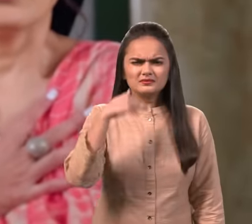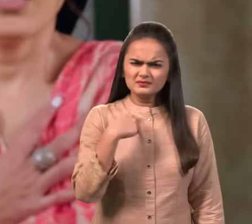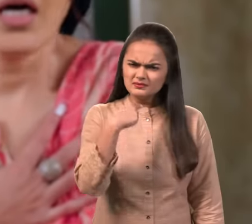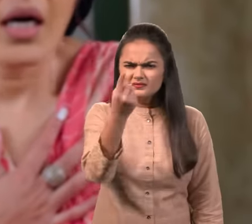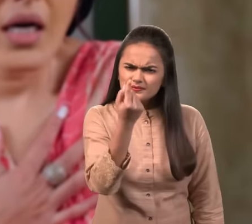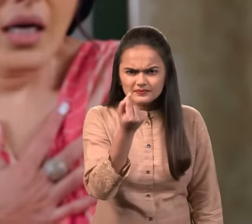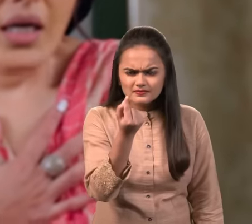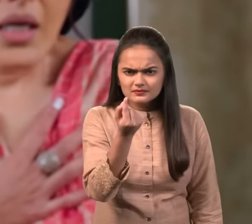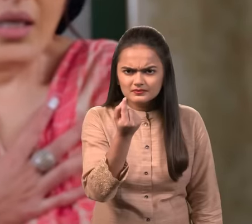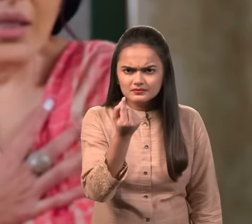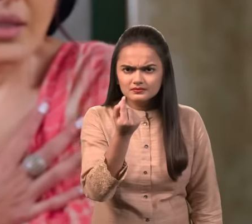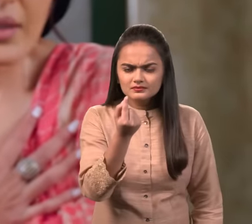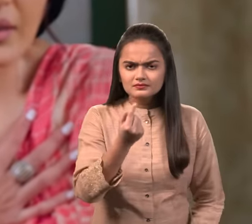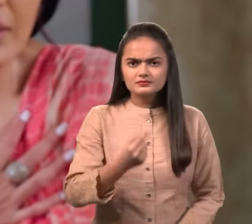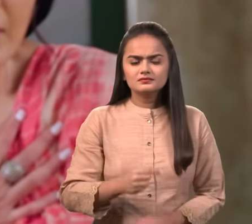एक बात कहूँ मम्मी जी,